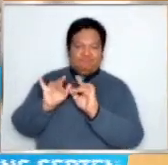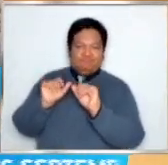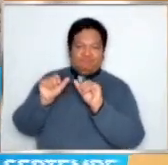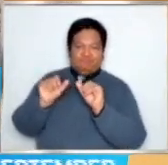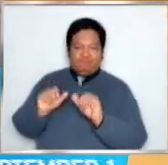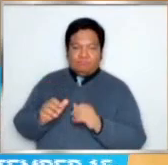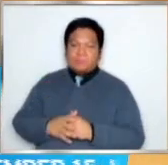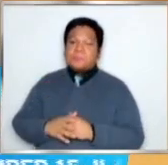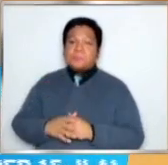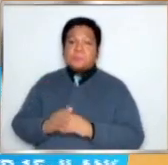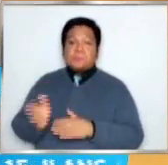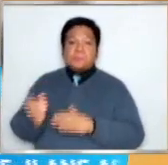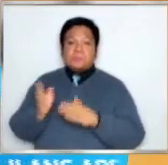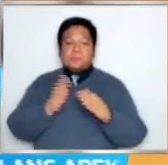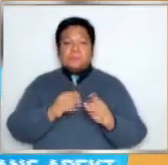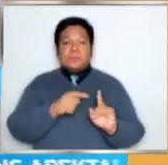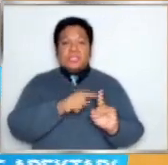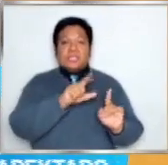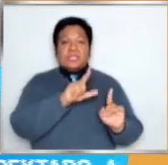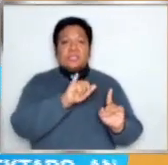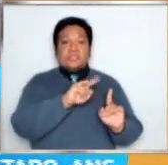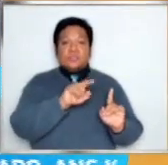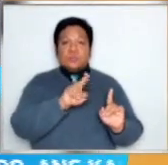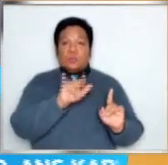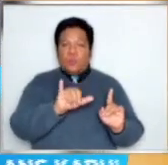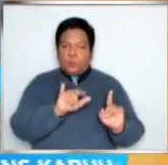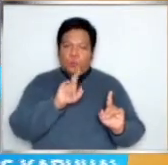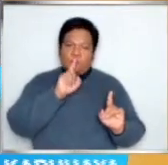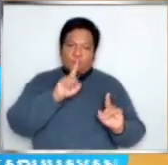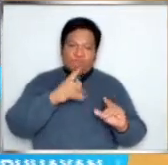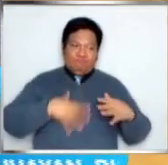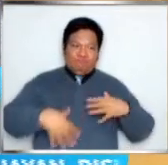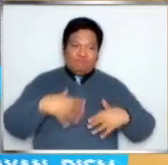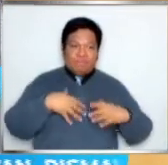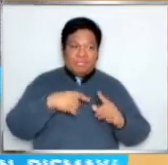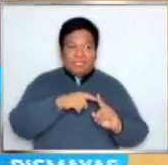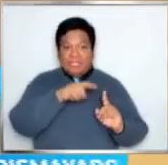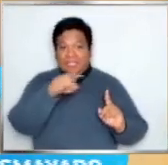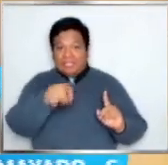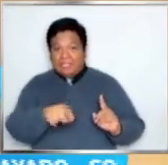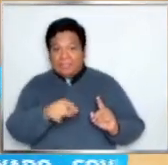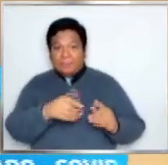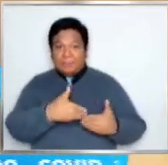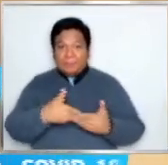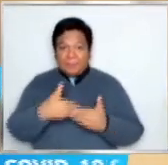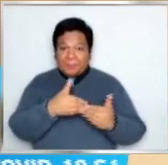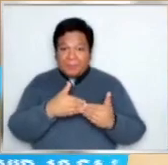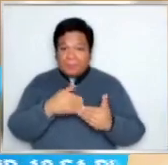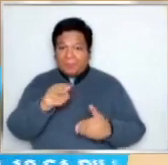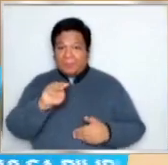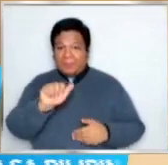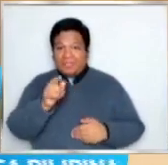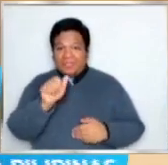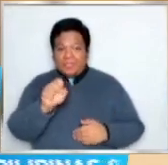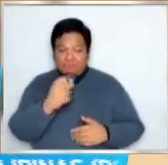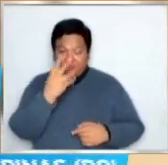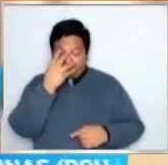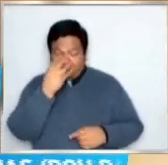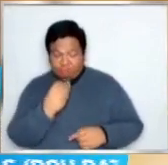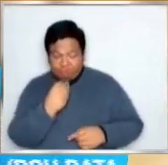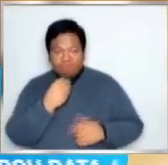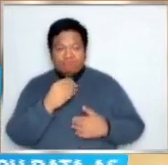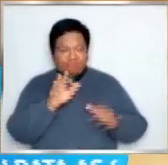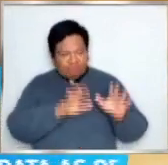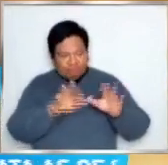stylist ni Liz Uy na hilig bihisan habang tulog ang kanyang second baby na si Matias. Tulog o gising si baby, basta